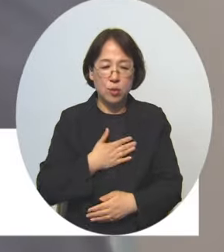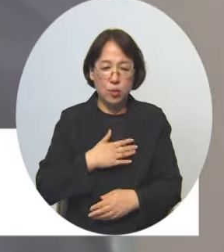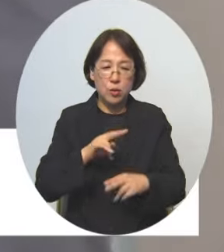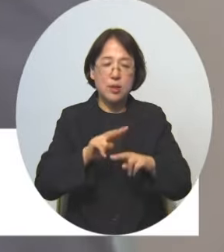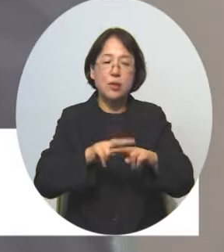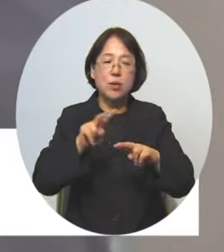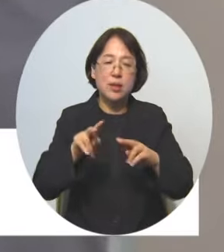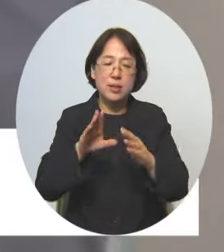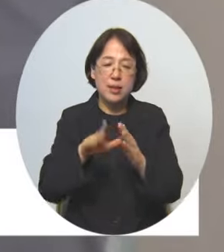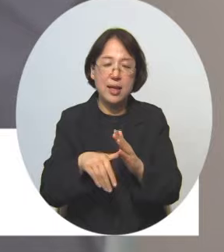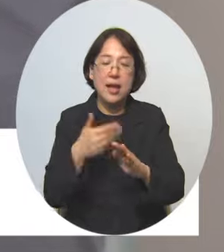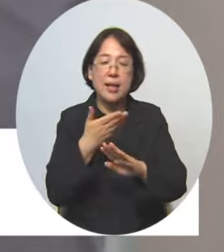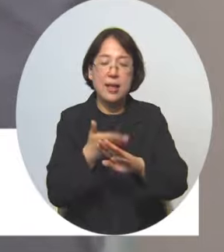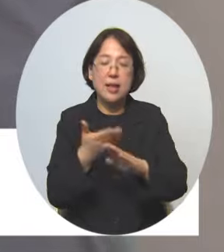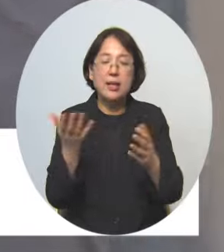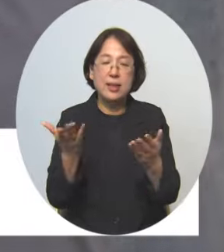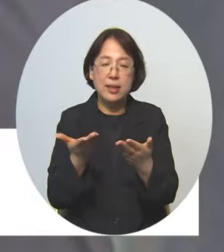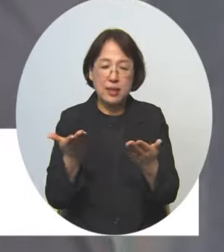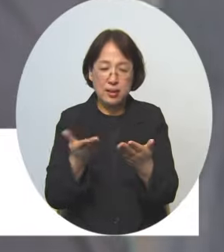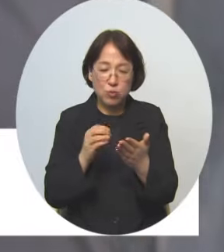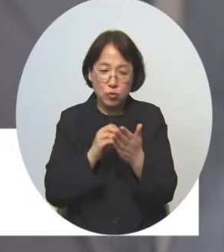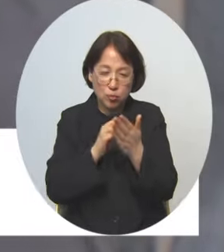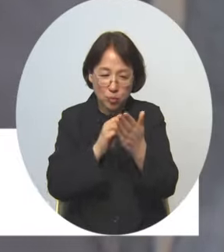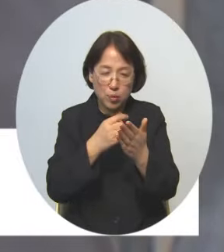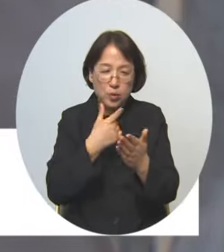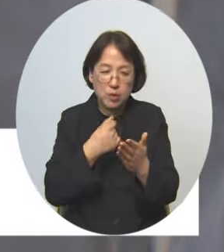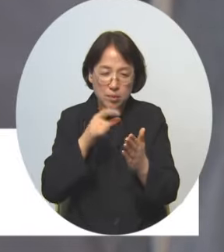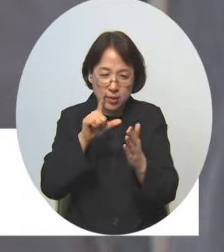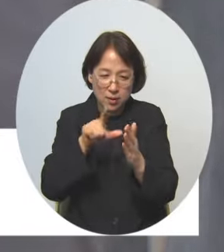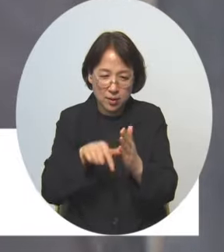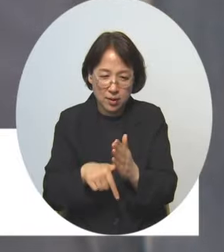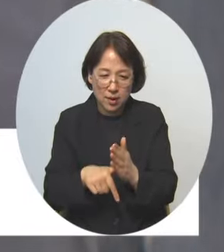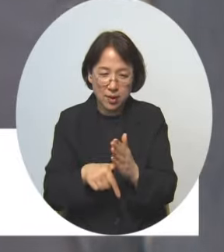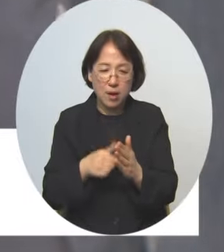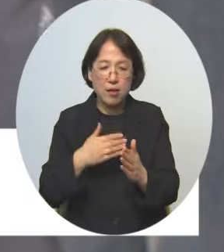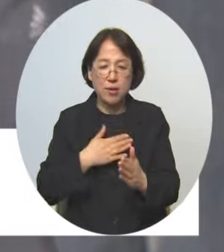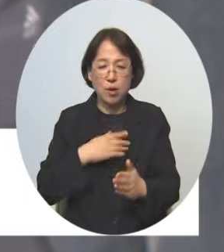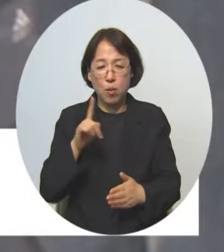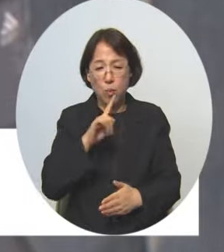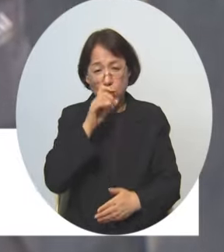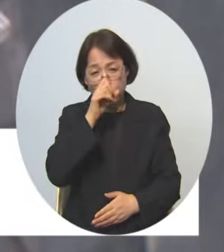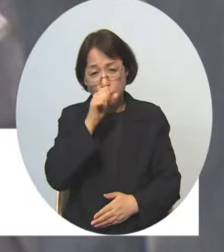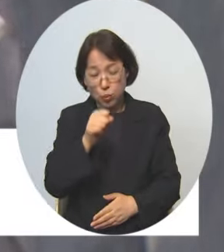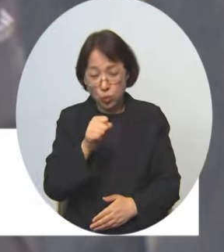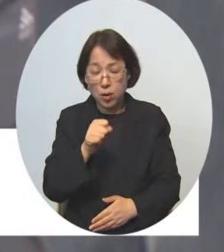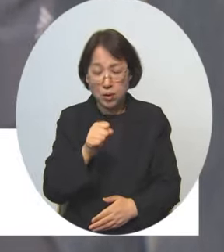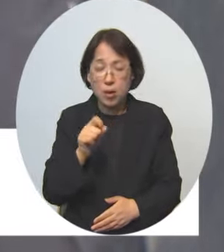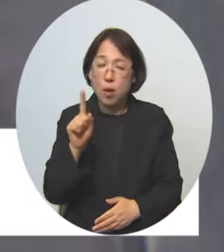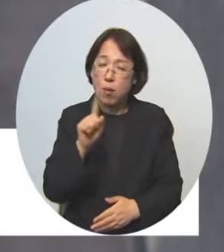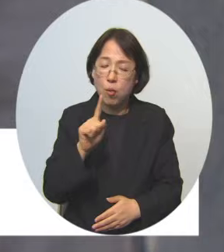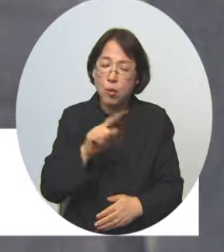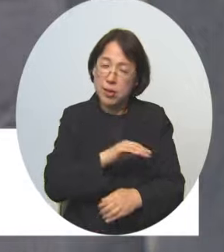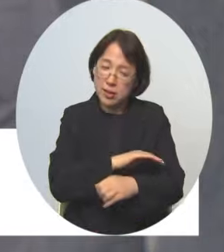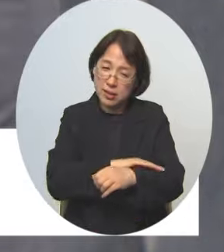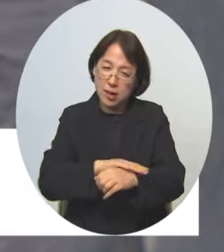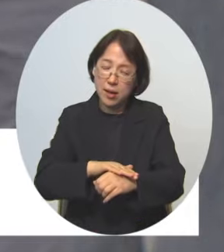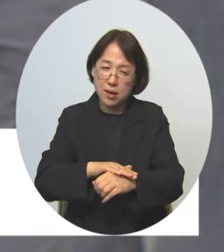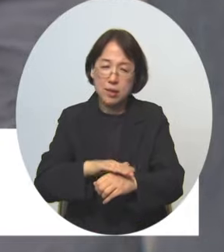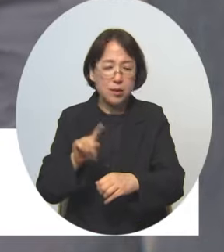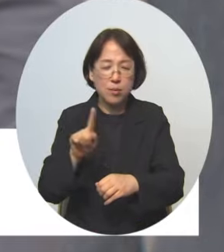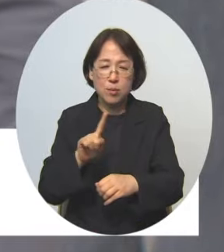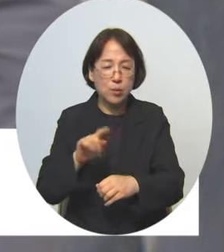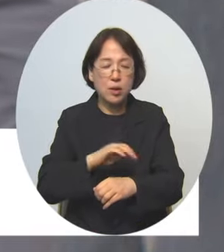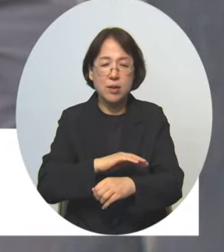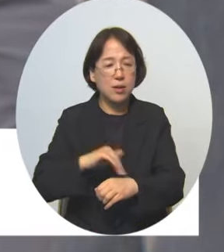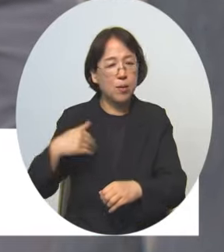때 다른 일을 하려고 했을 때 접하는 걸 떠나서 제가 뭘 좋아하는지 뭘 잘하는지